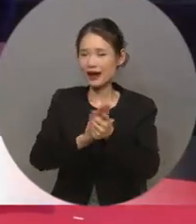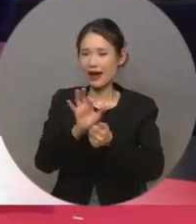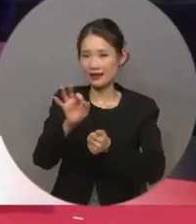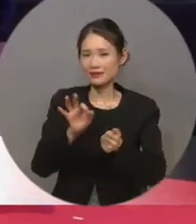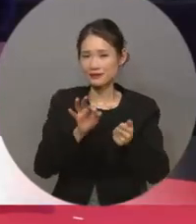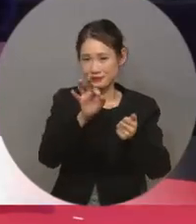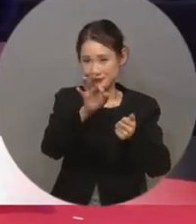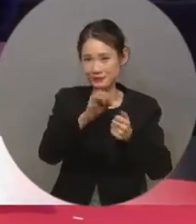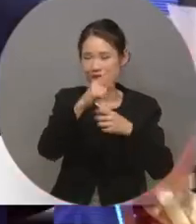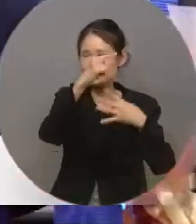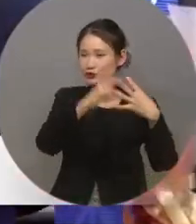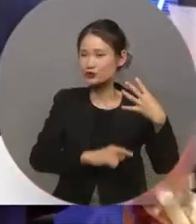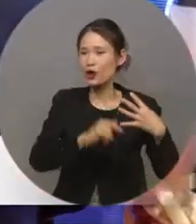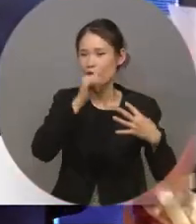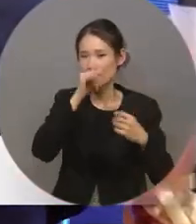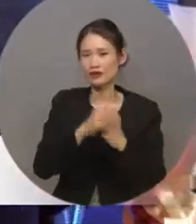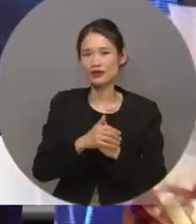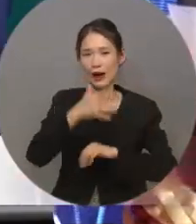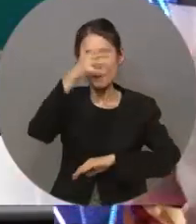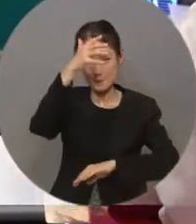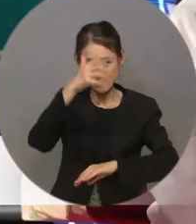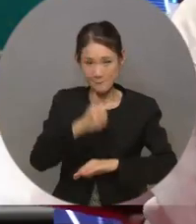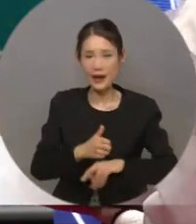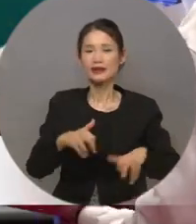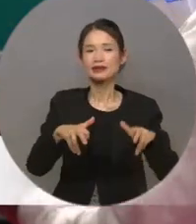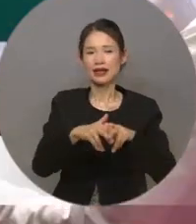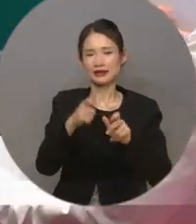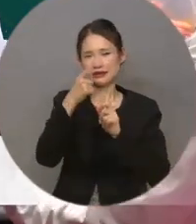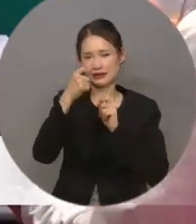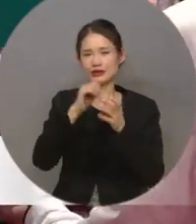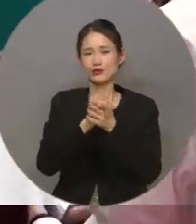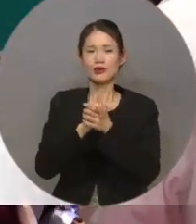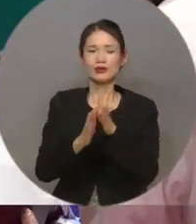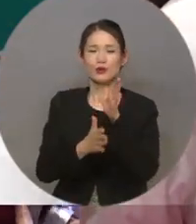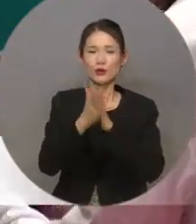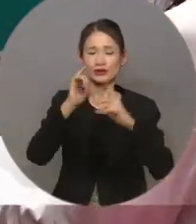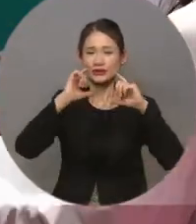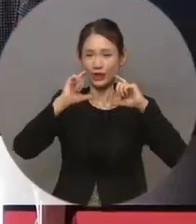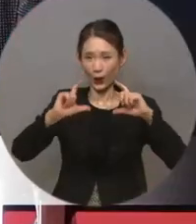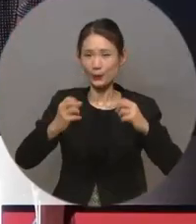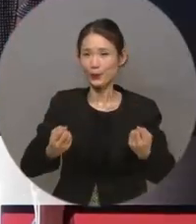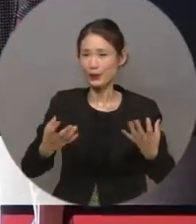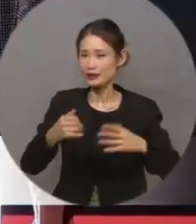전달식 순으로 진행됐으며 마지막으로 장애인 친화도시 선포식이 진행됐습니다.